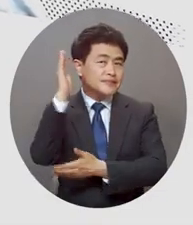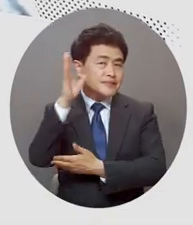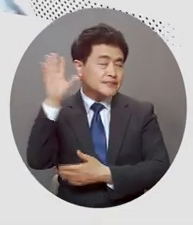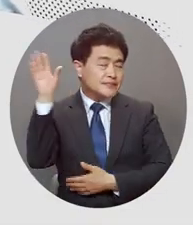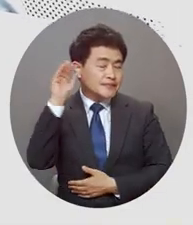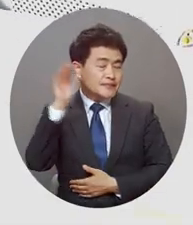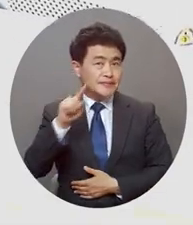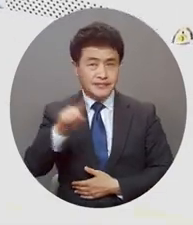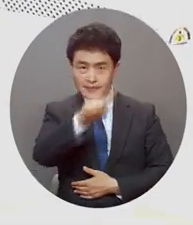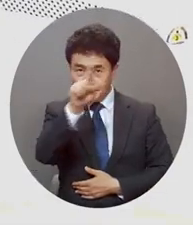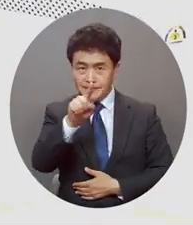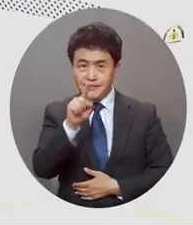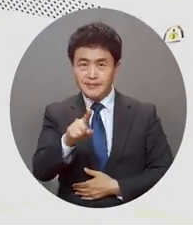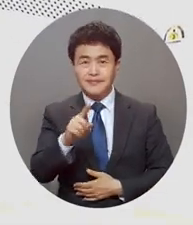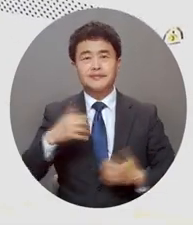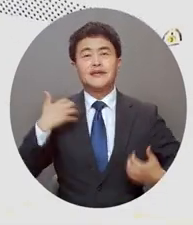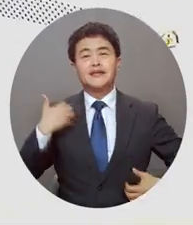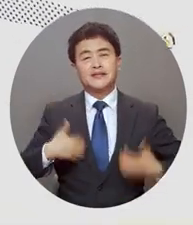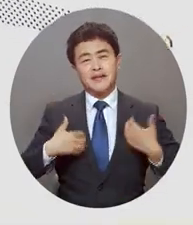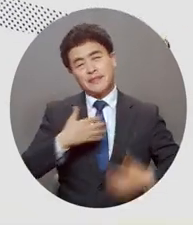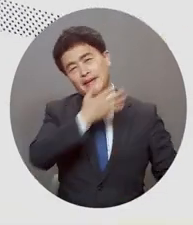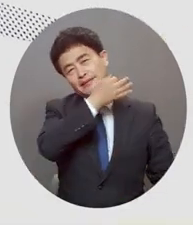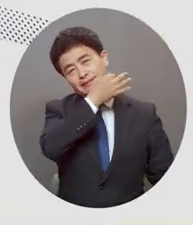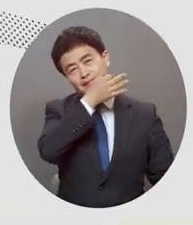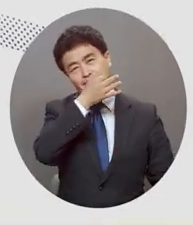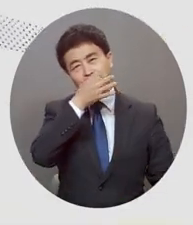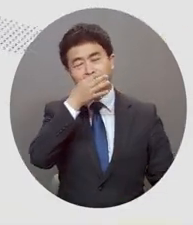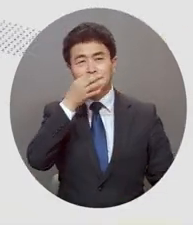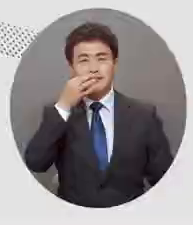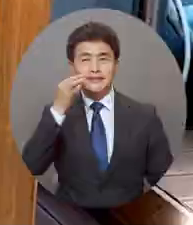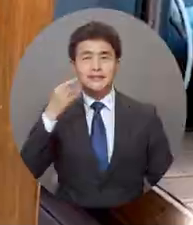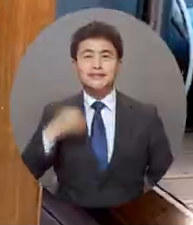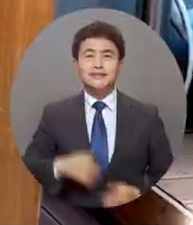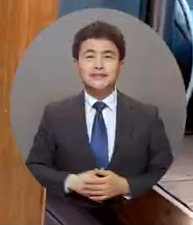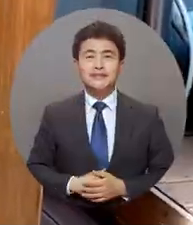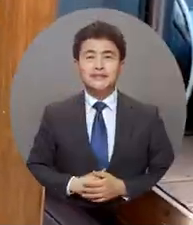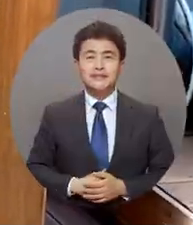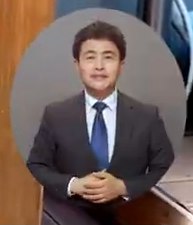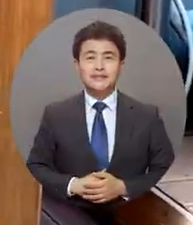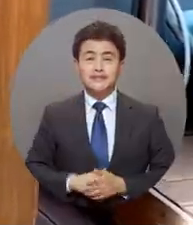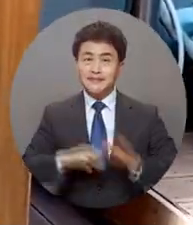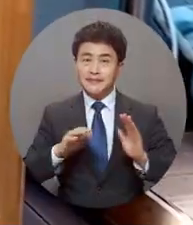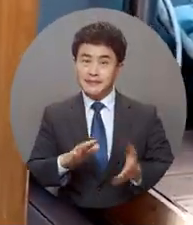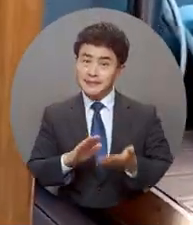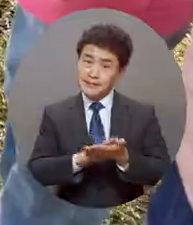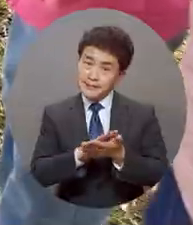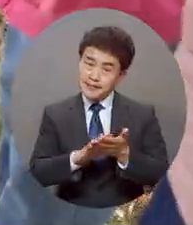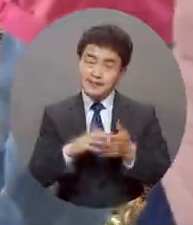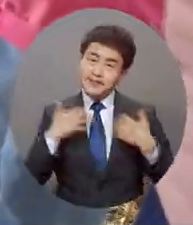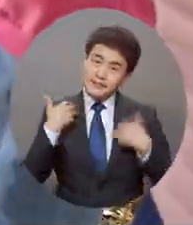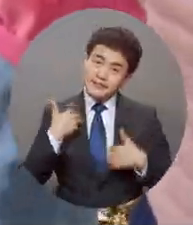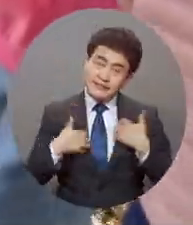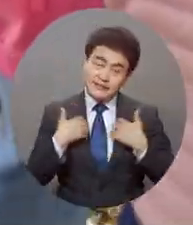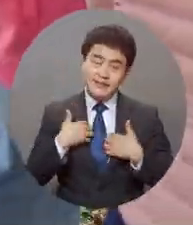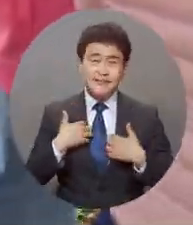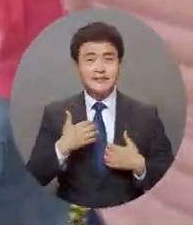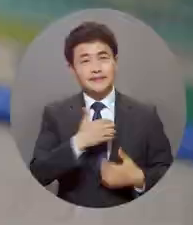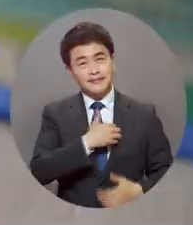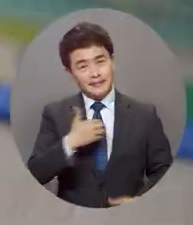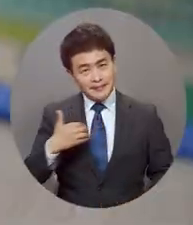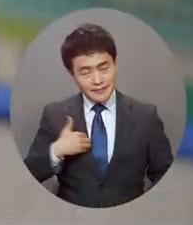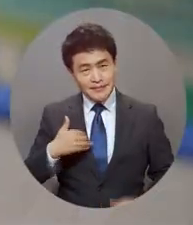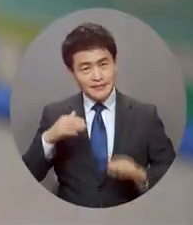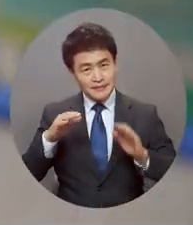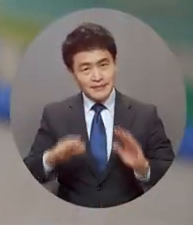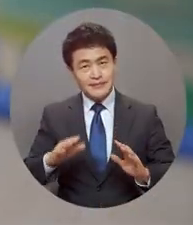들으니까 어땠어? 재밌고 흥미 좀 지냈어. 놀이감과 즐길거리가 넉넉해진